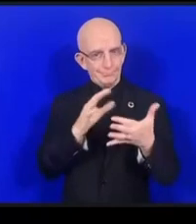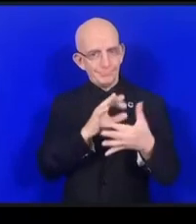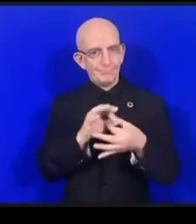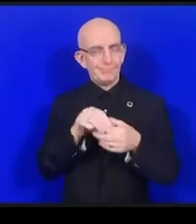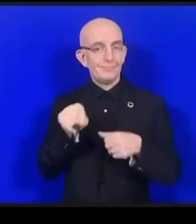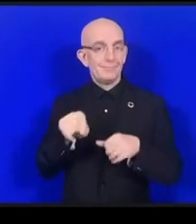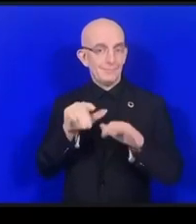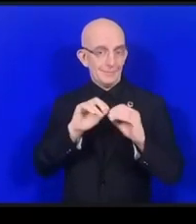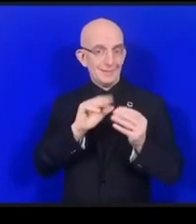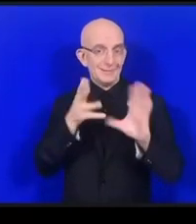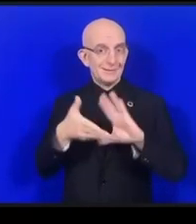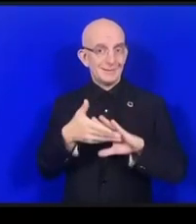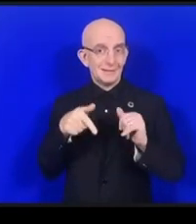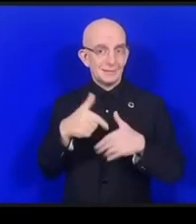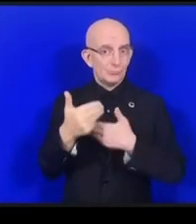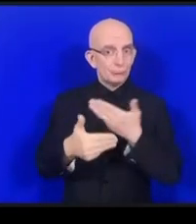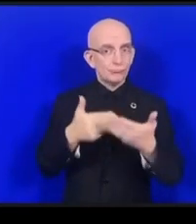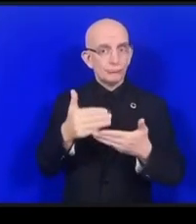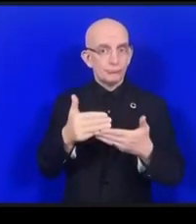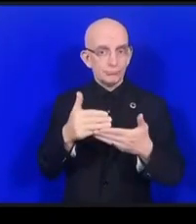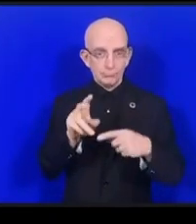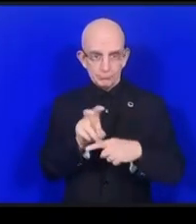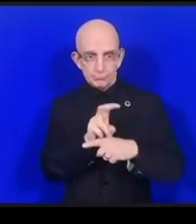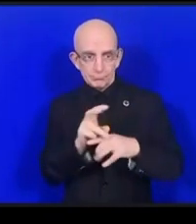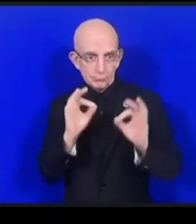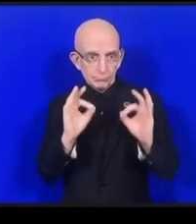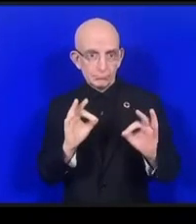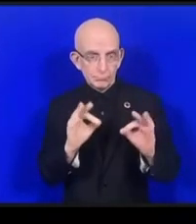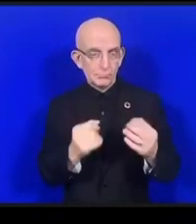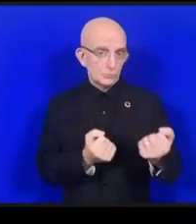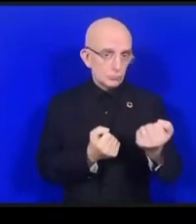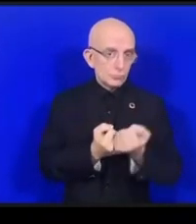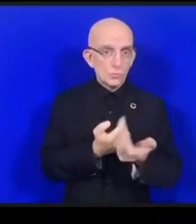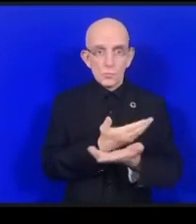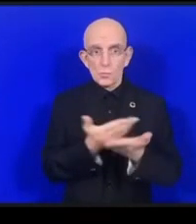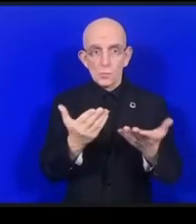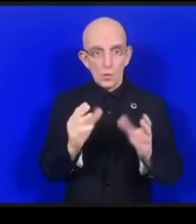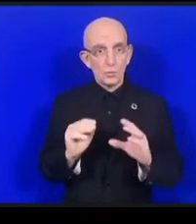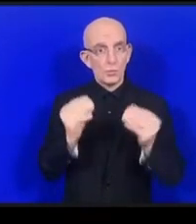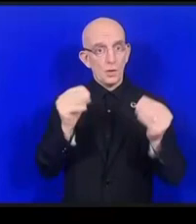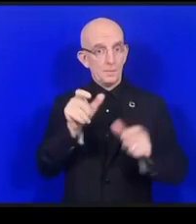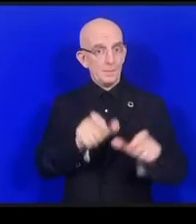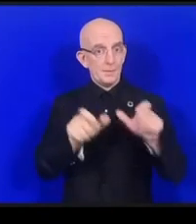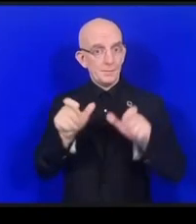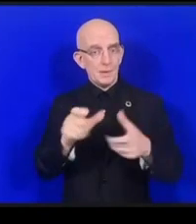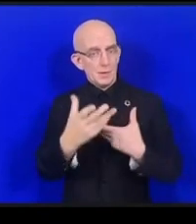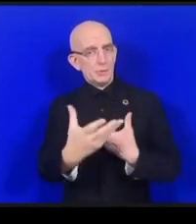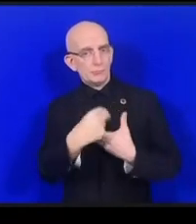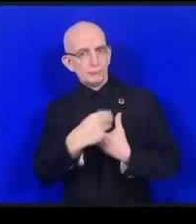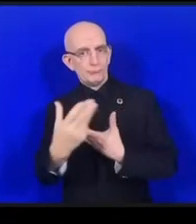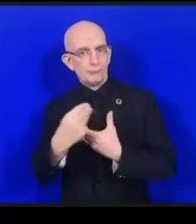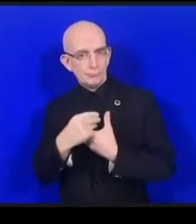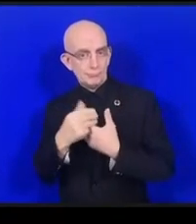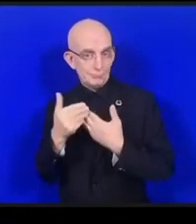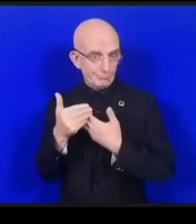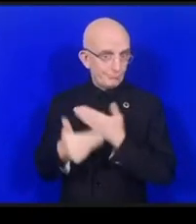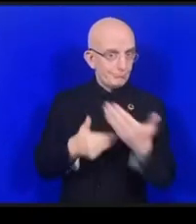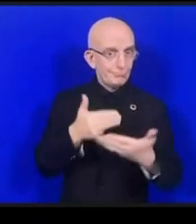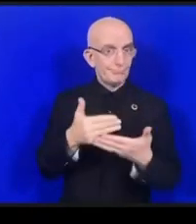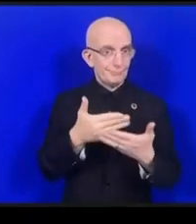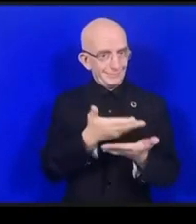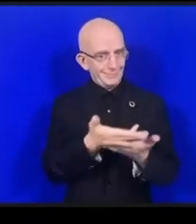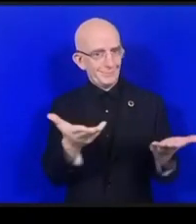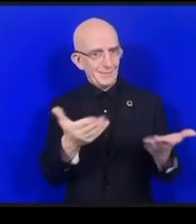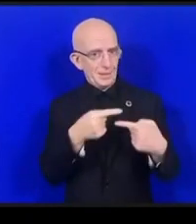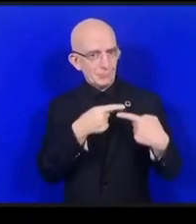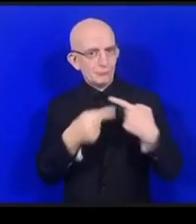азиатско-тихоокеанском регионе с тем чтобы позволить им более значимое участие в сообществе